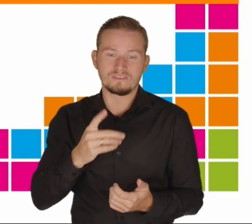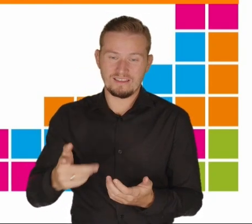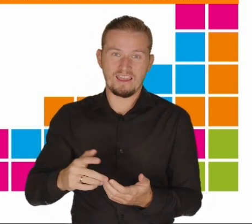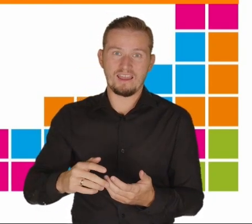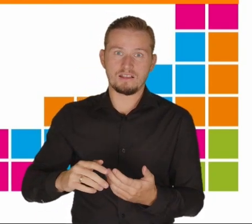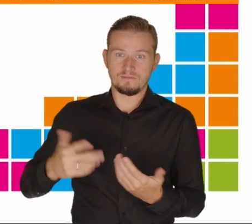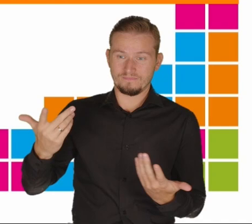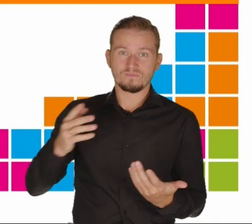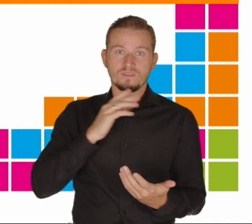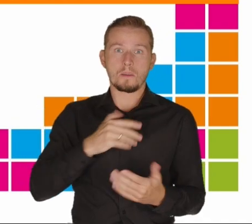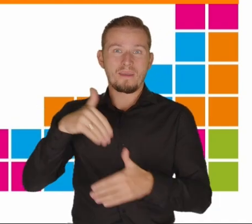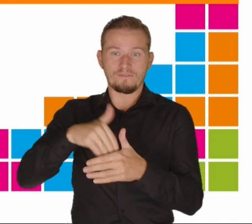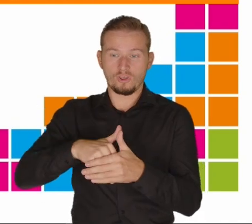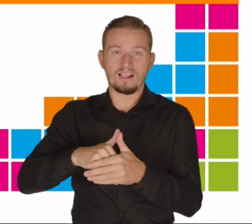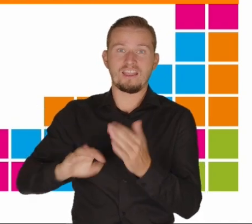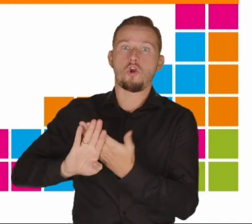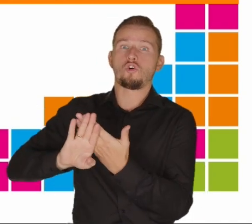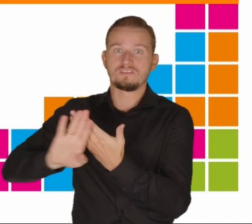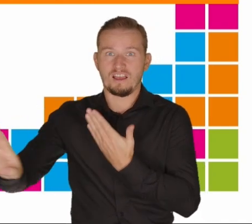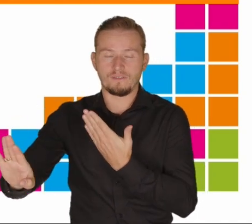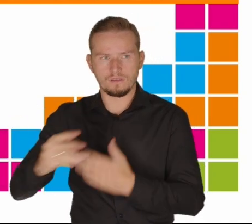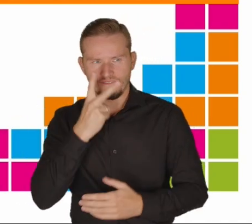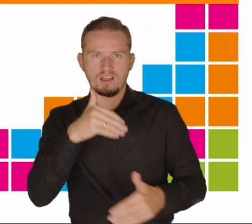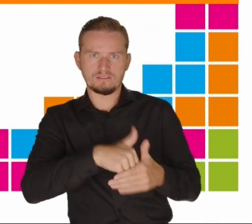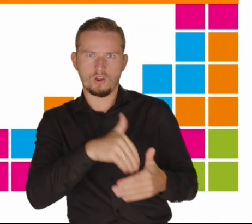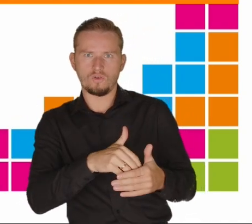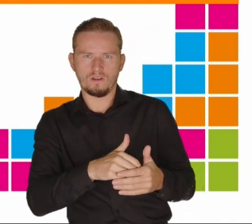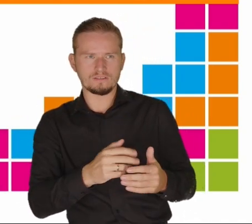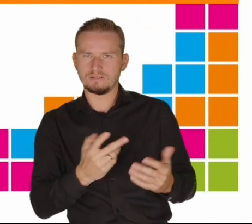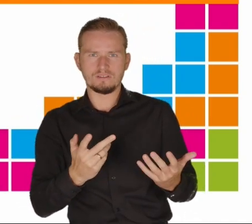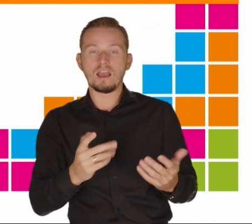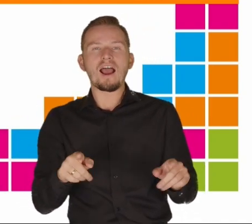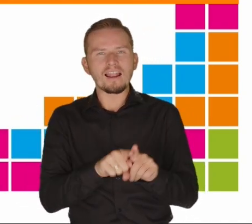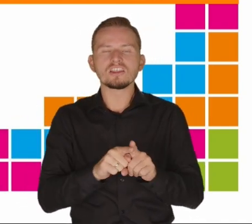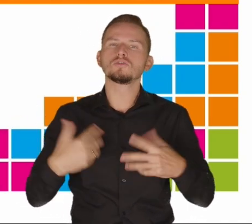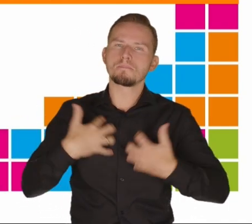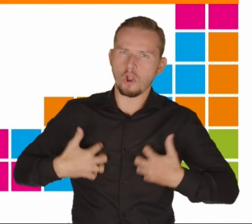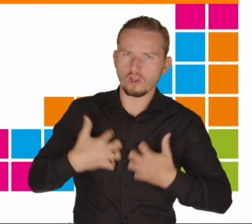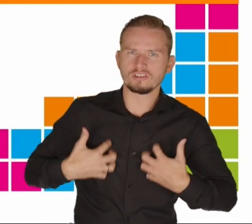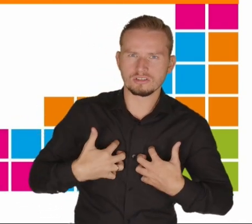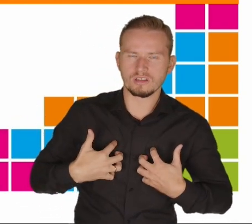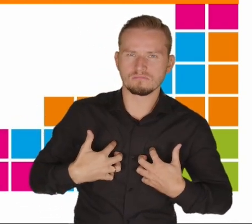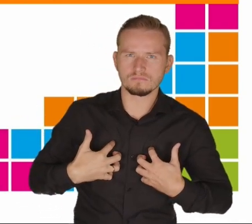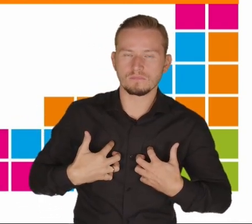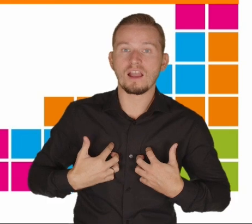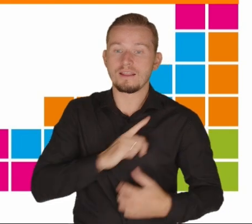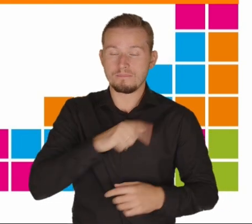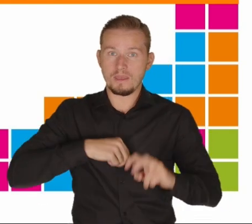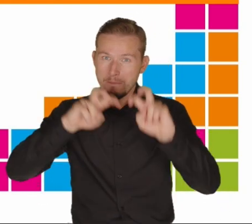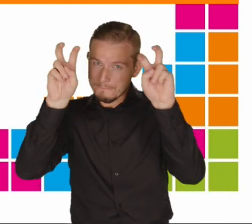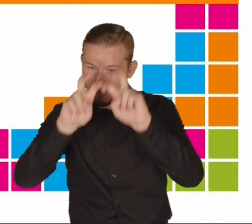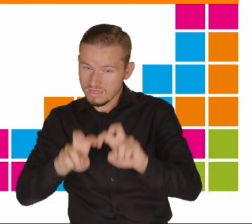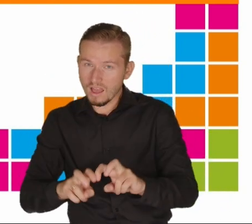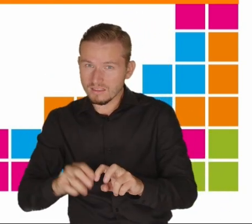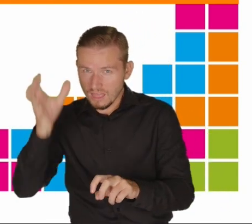adaptacji, no i te uzależnienia behawioralne, gdzie tych cech uzależnienia biologicznego nie ma. Ale badania naukowe nam pokazały, że to są bardzo